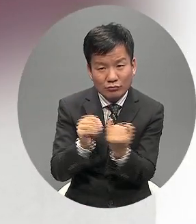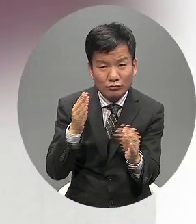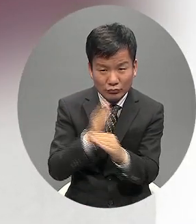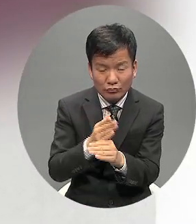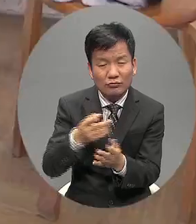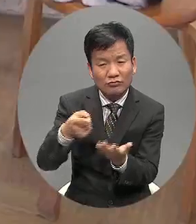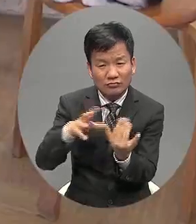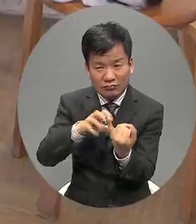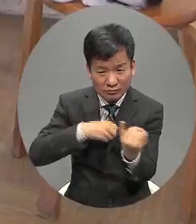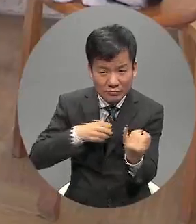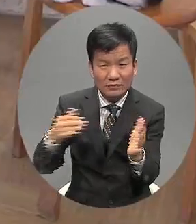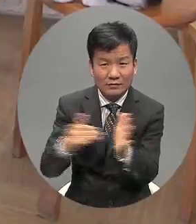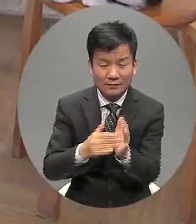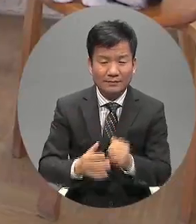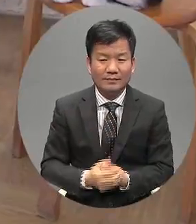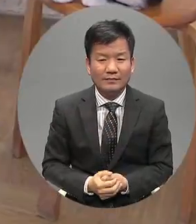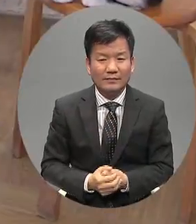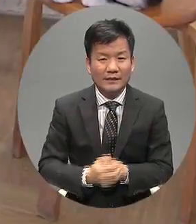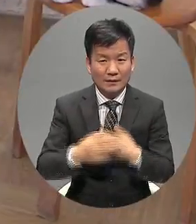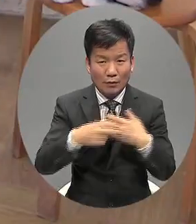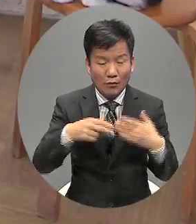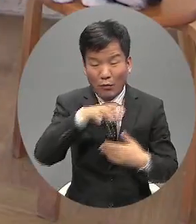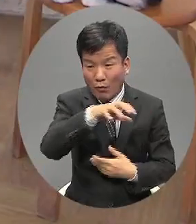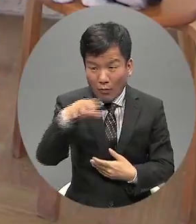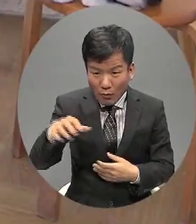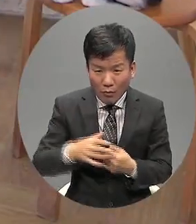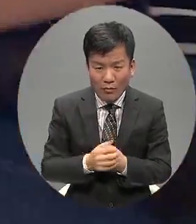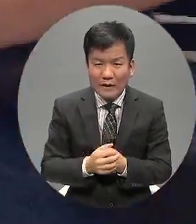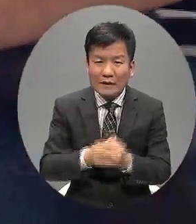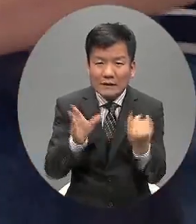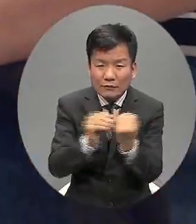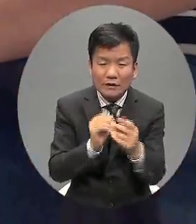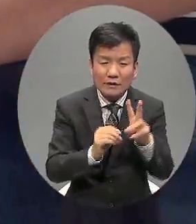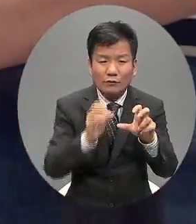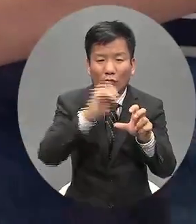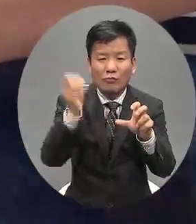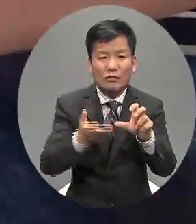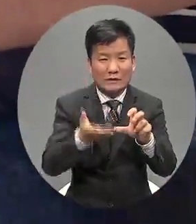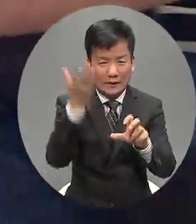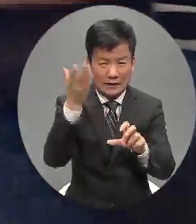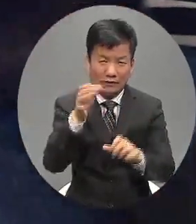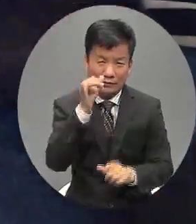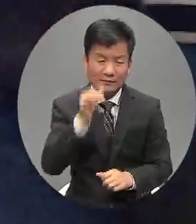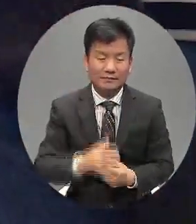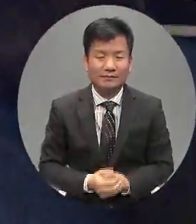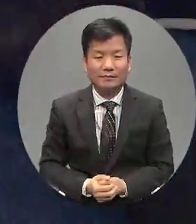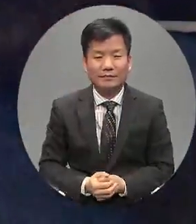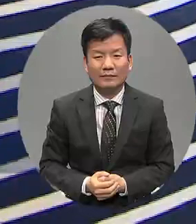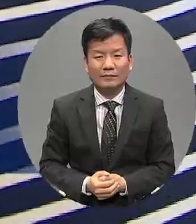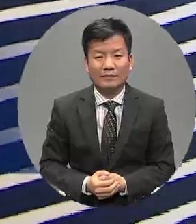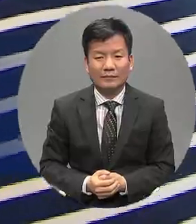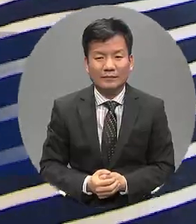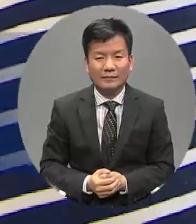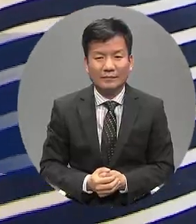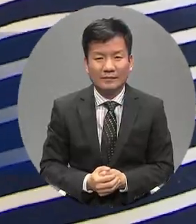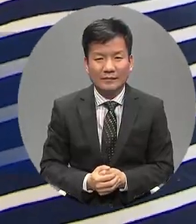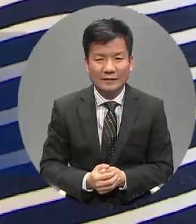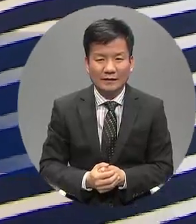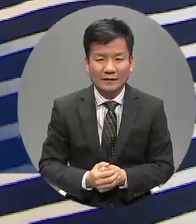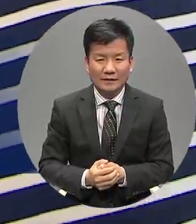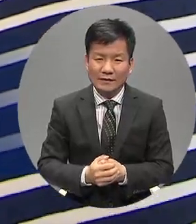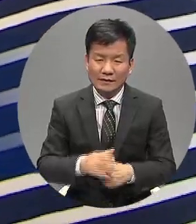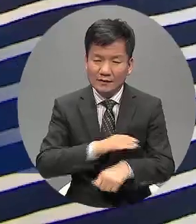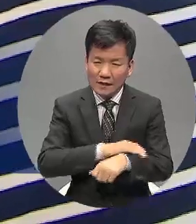상태였습니다. 병원 두 곳은 임신한 고양이 비율이 25%를 넘었습니다. 제자리 방사가 잘